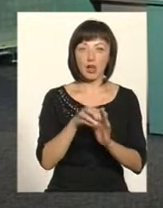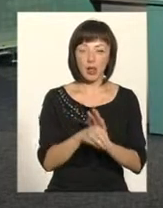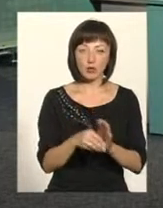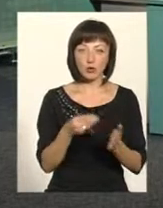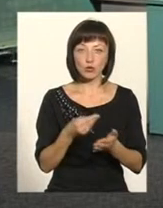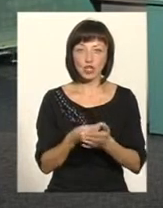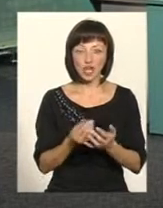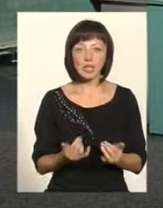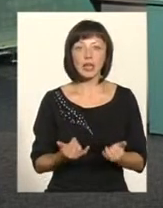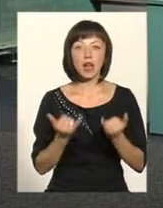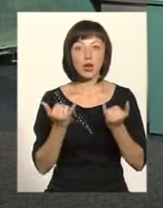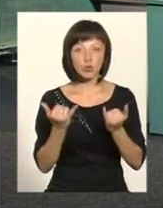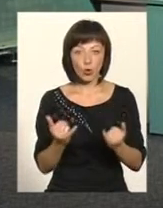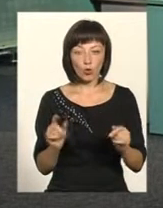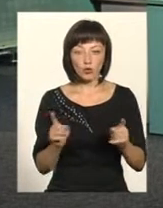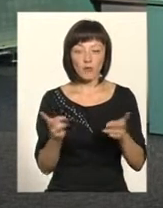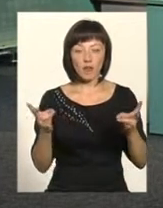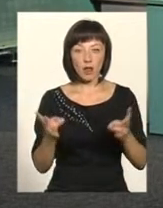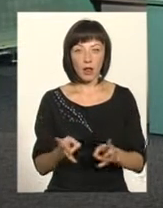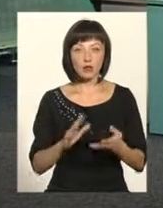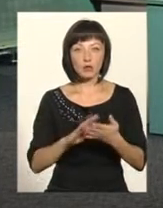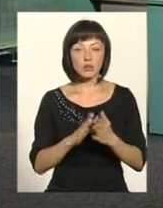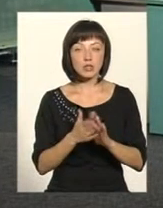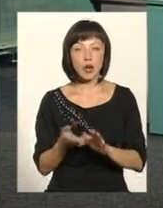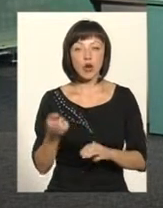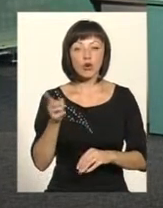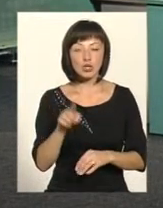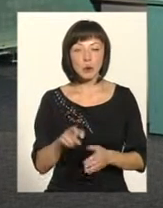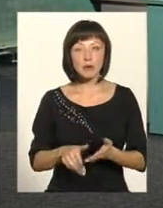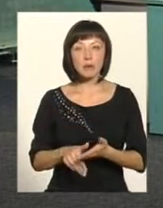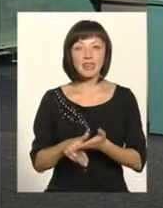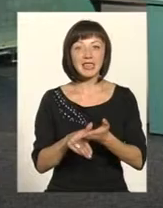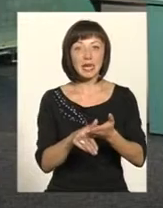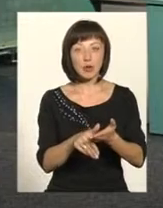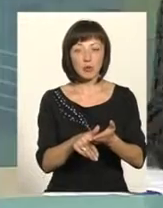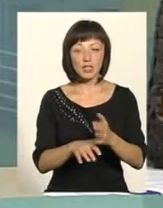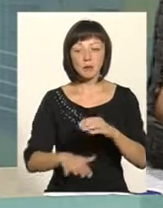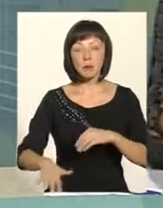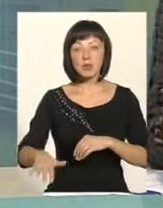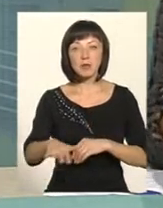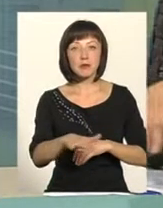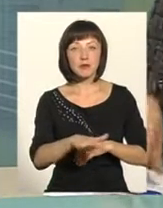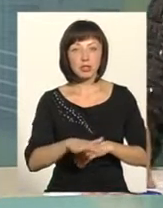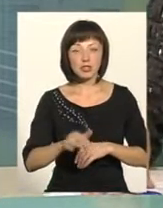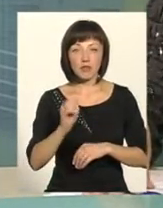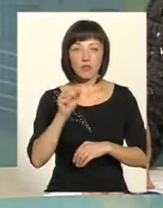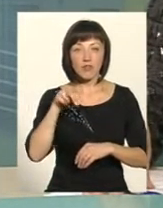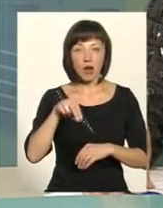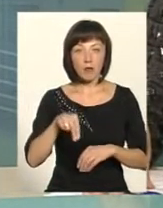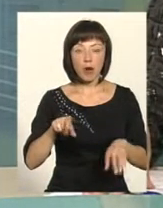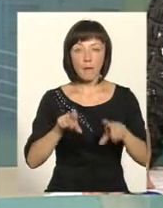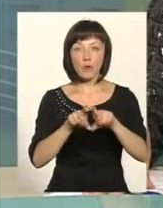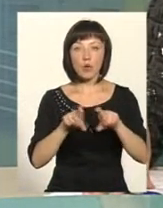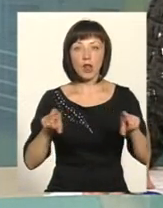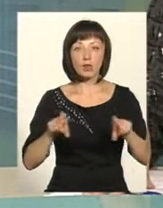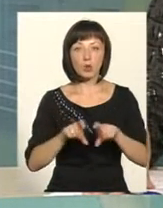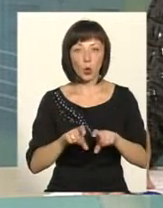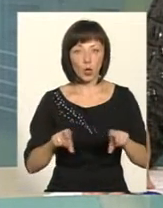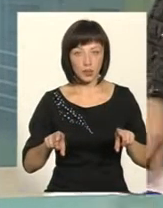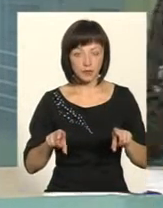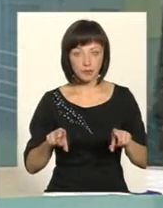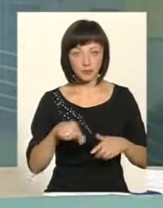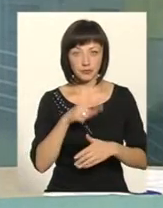для того, аби в належному стані хоча б підтримувати ті приміщення, ті ФАПи, ті амбулаторії? Ну,